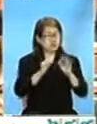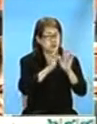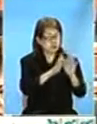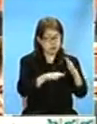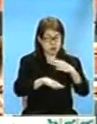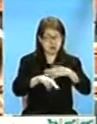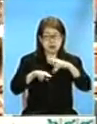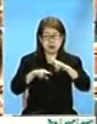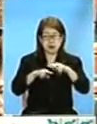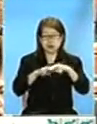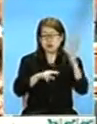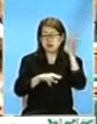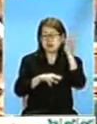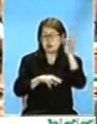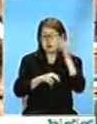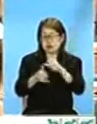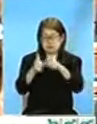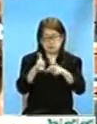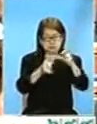อภิปรายมาโดยต่อเนื่อง